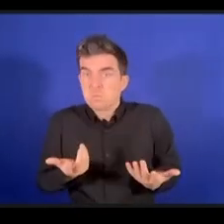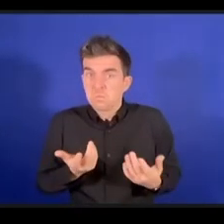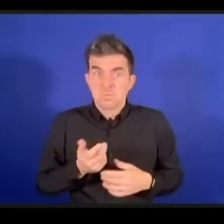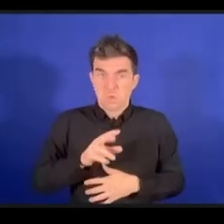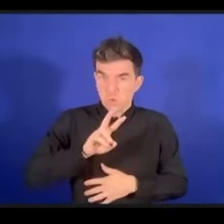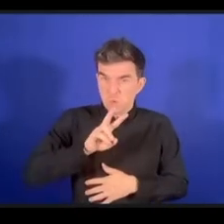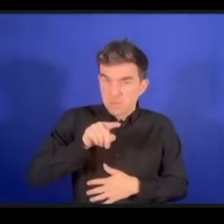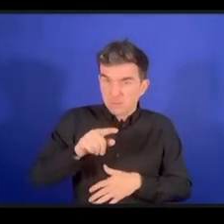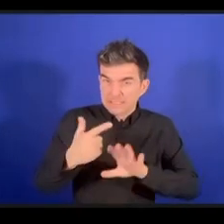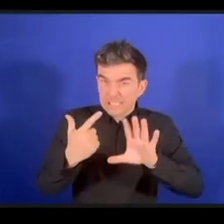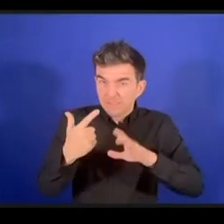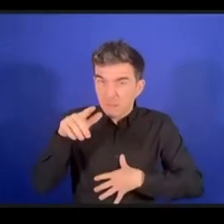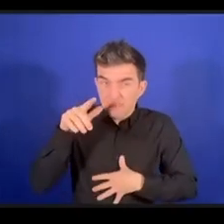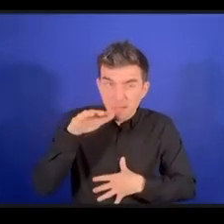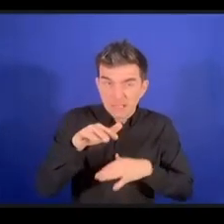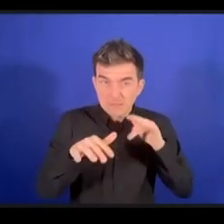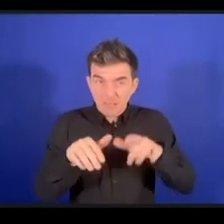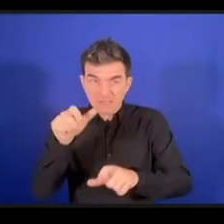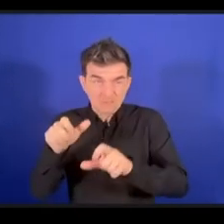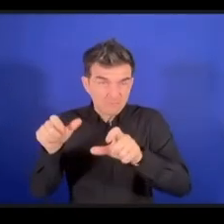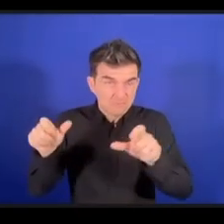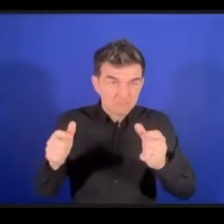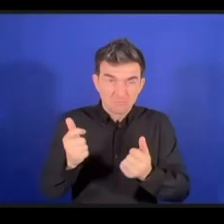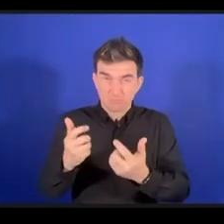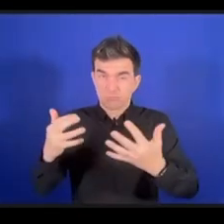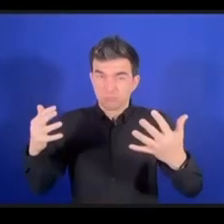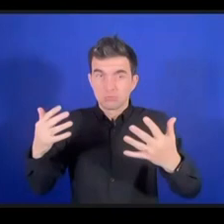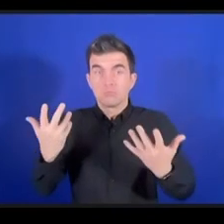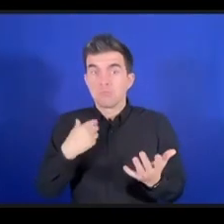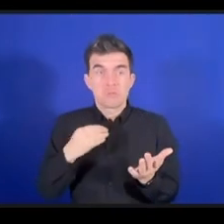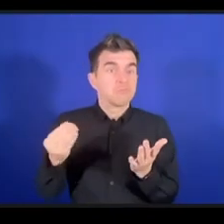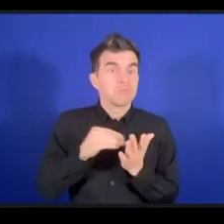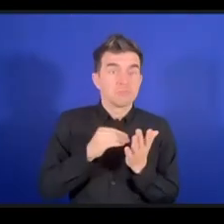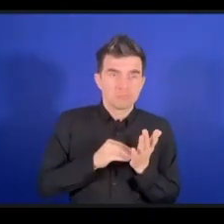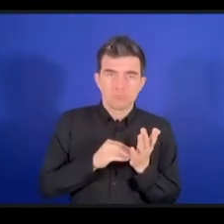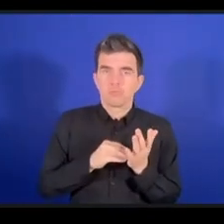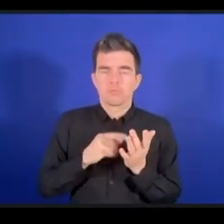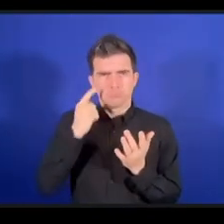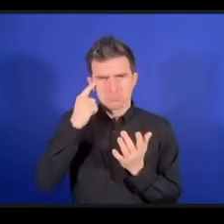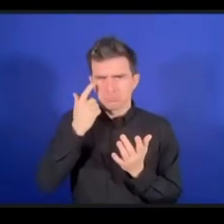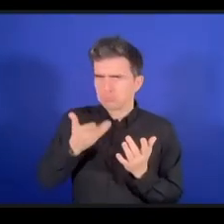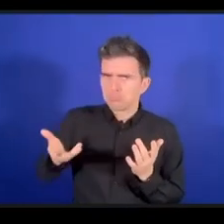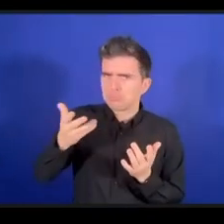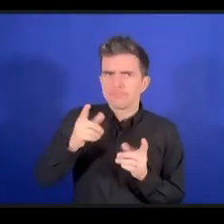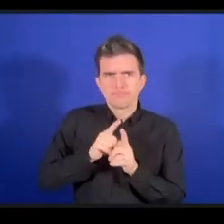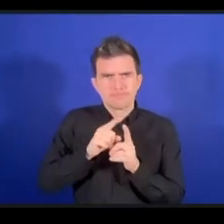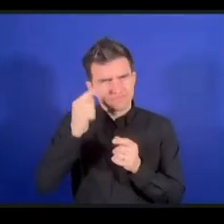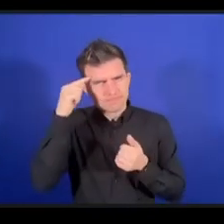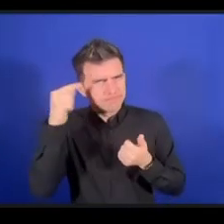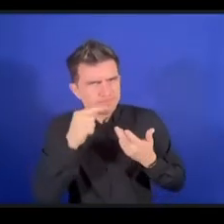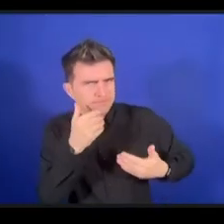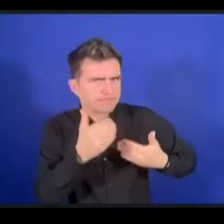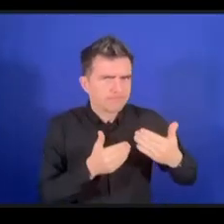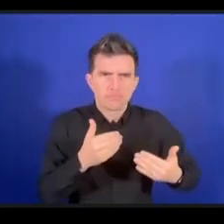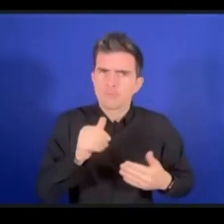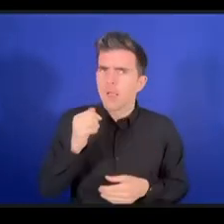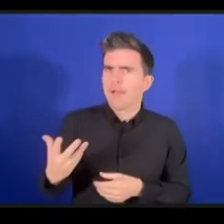但我们这个 DC 呢，我们的目标是不一样的。我们代